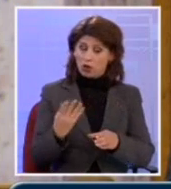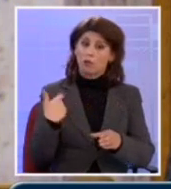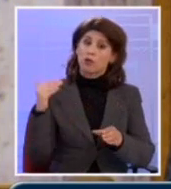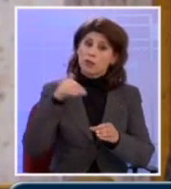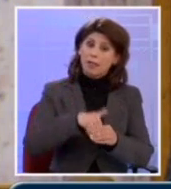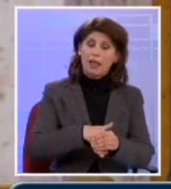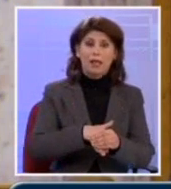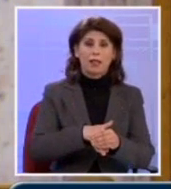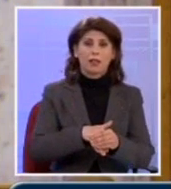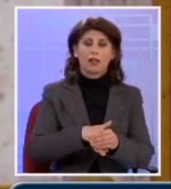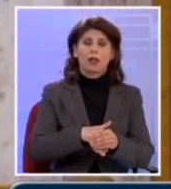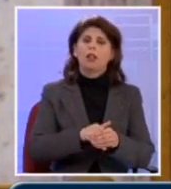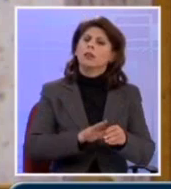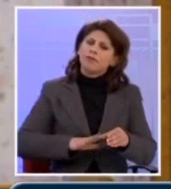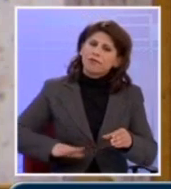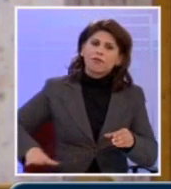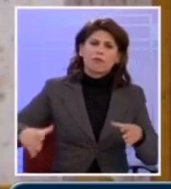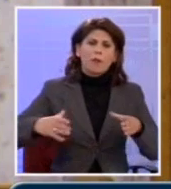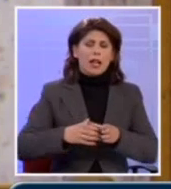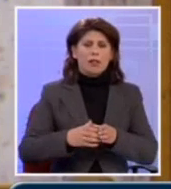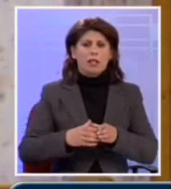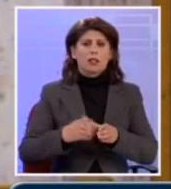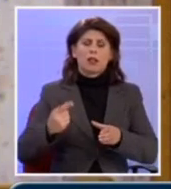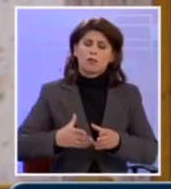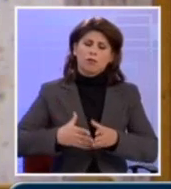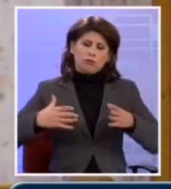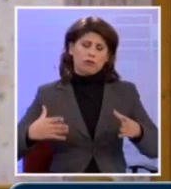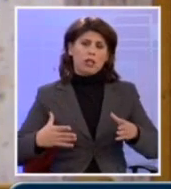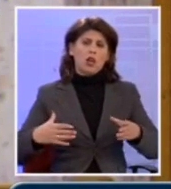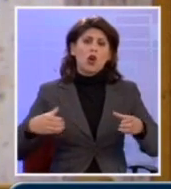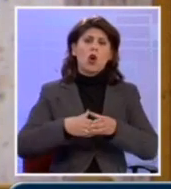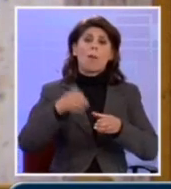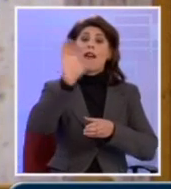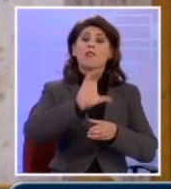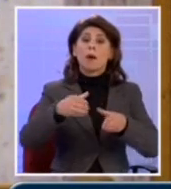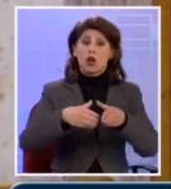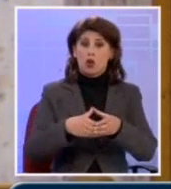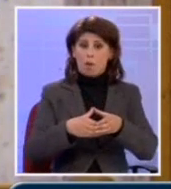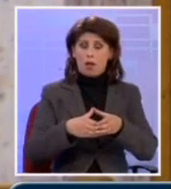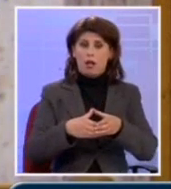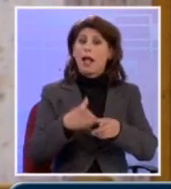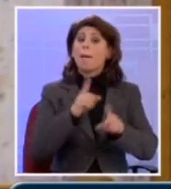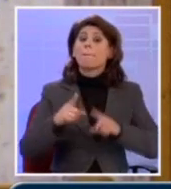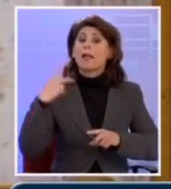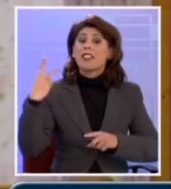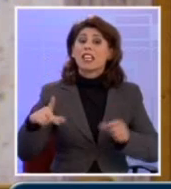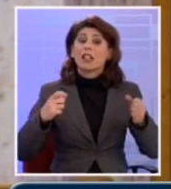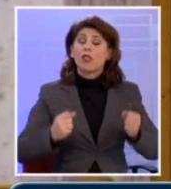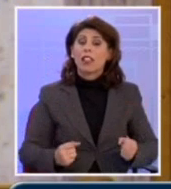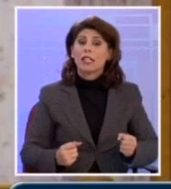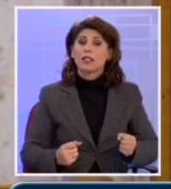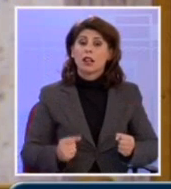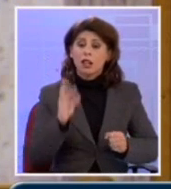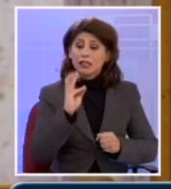μία ευρύτερη παράταξη και σε ένα ευρύτερο κόμμα ευρωπαϊκό, ποια είναι η δικιά του θέση, για την οποία